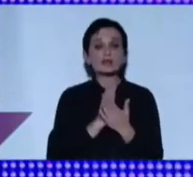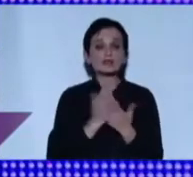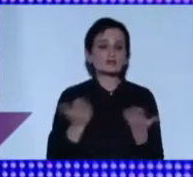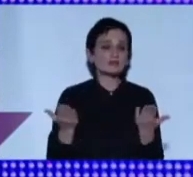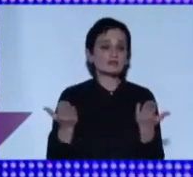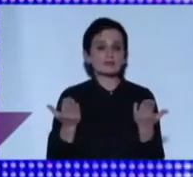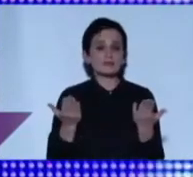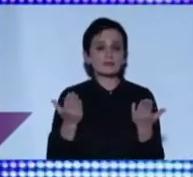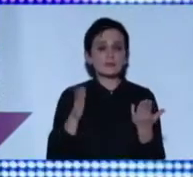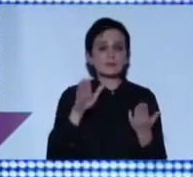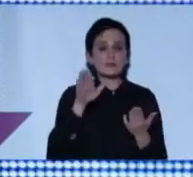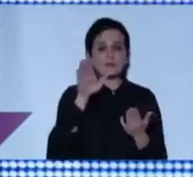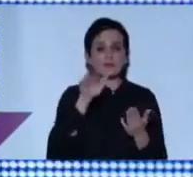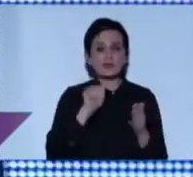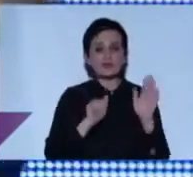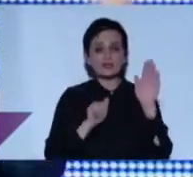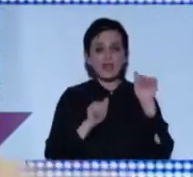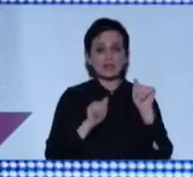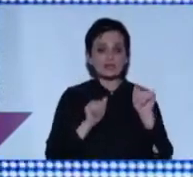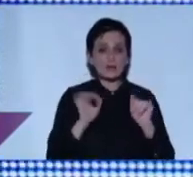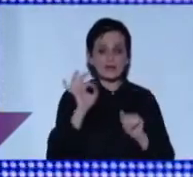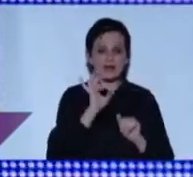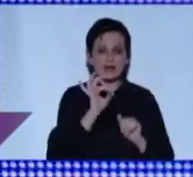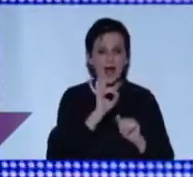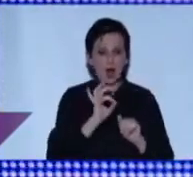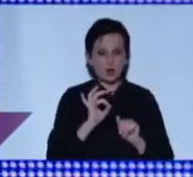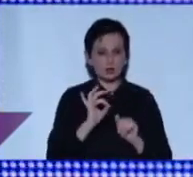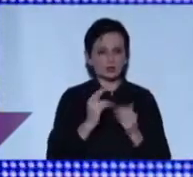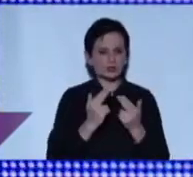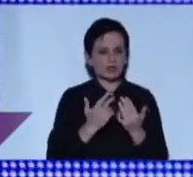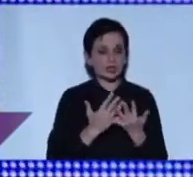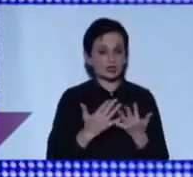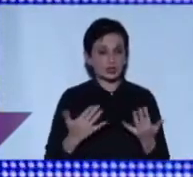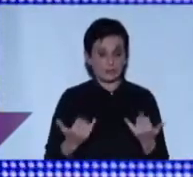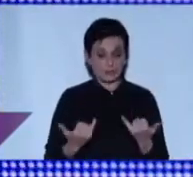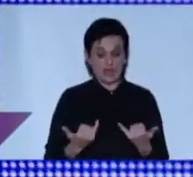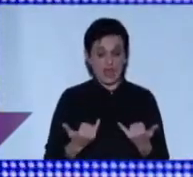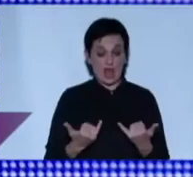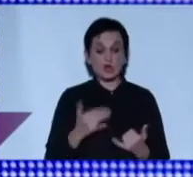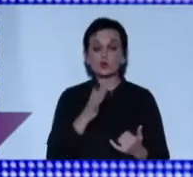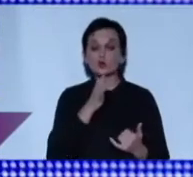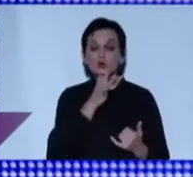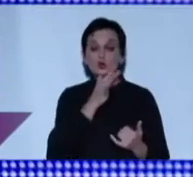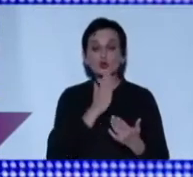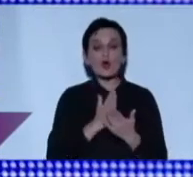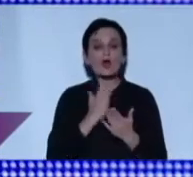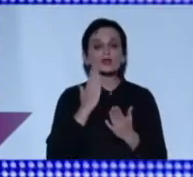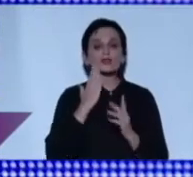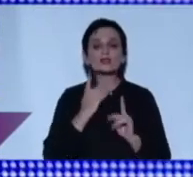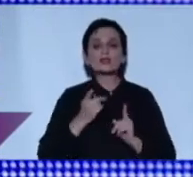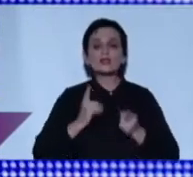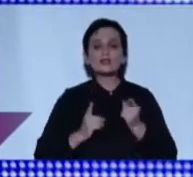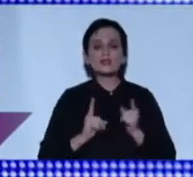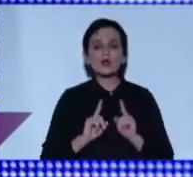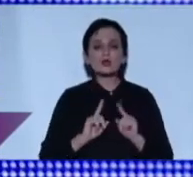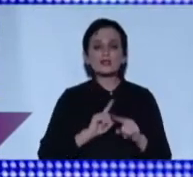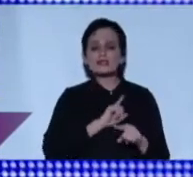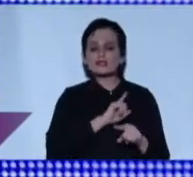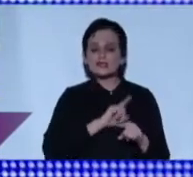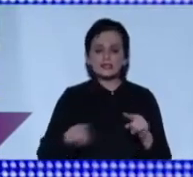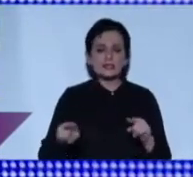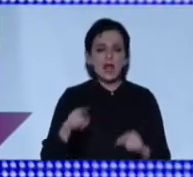არ ვიცი, ქსესხები თქვათ გაუნულა და ასე შემდეგ. და ეხლა უკვე დრო მოდის რეალურად იმისი, რომ